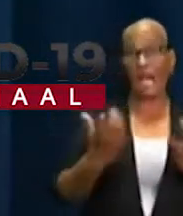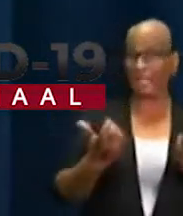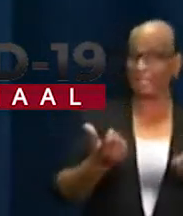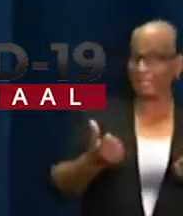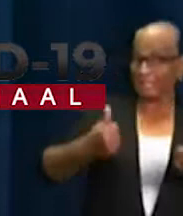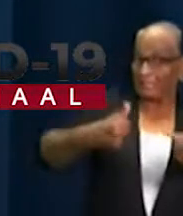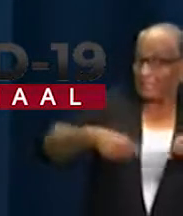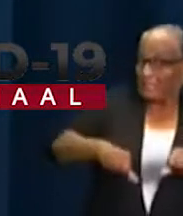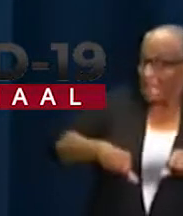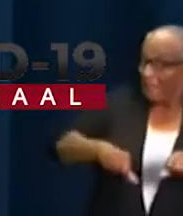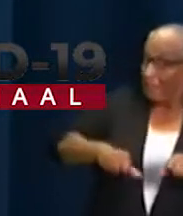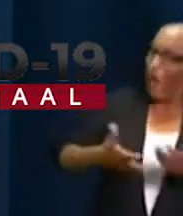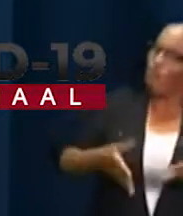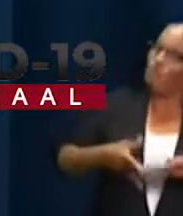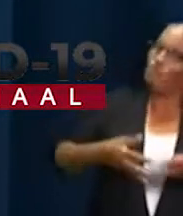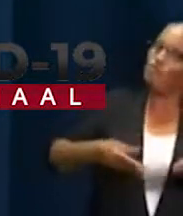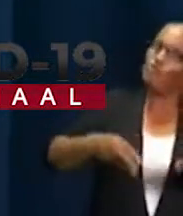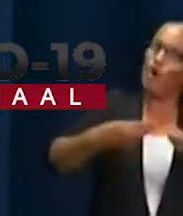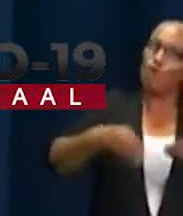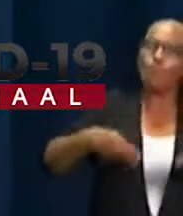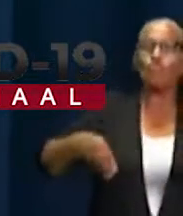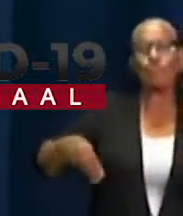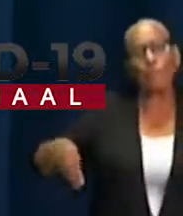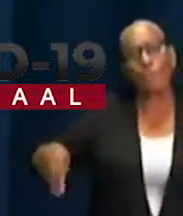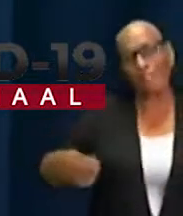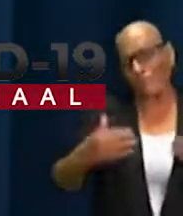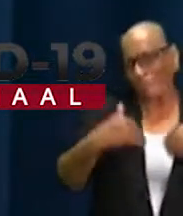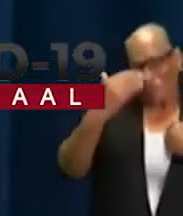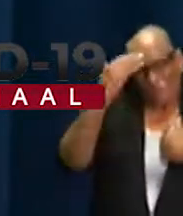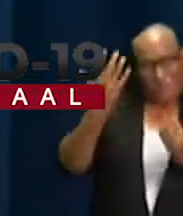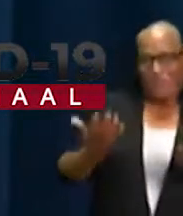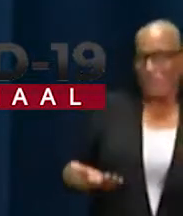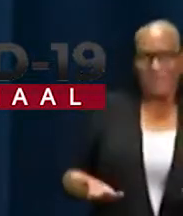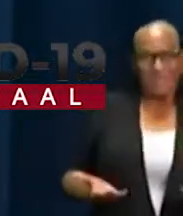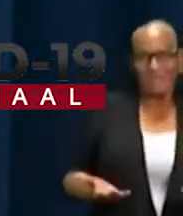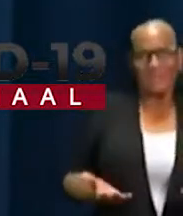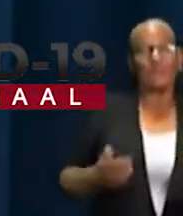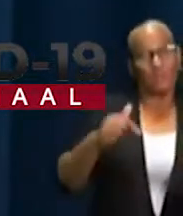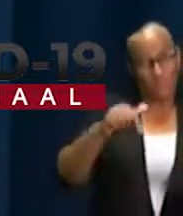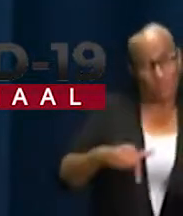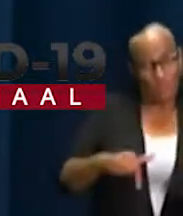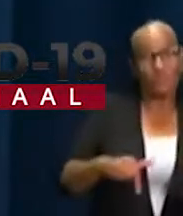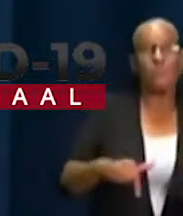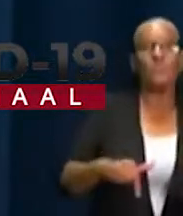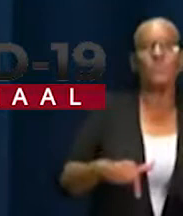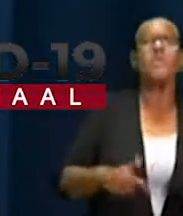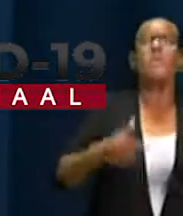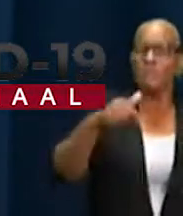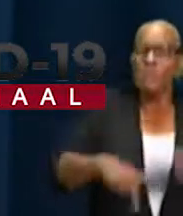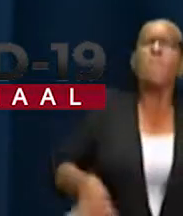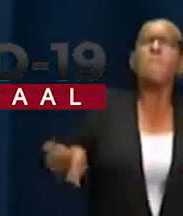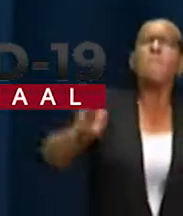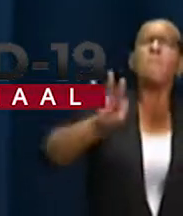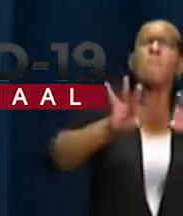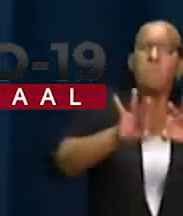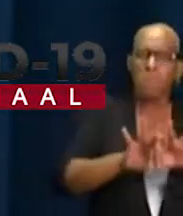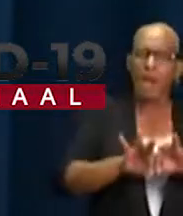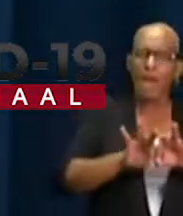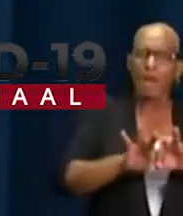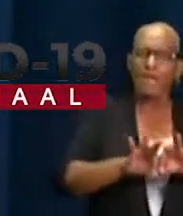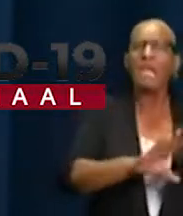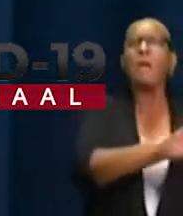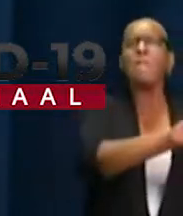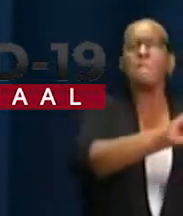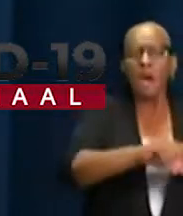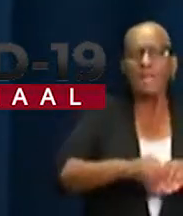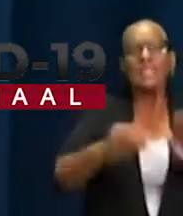geweest of versoepeld zijn geweest. In ieder geval zijn we vandaag met een aantal belangrijke maatregelen die wij